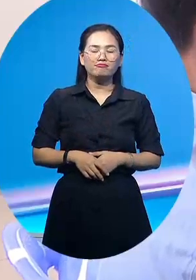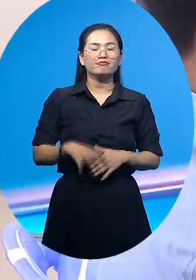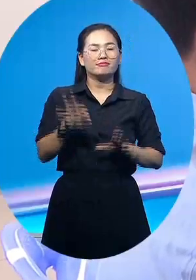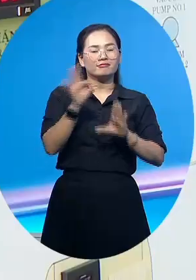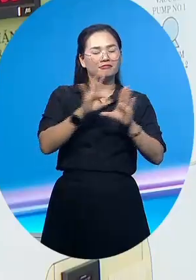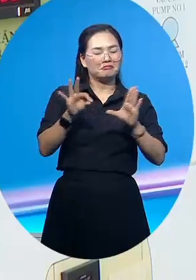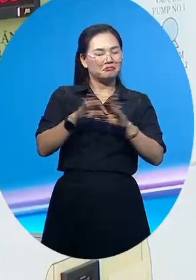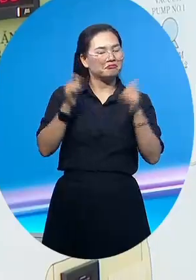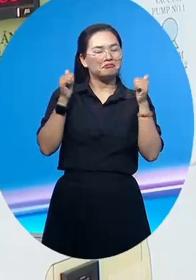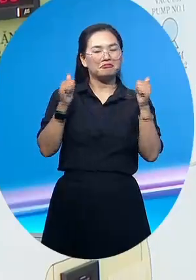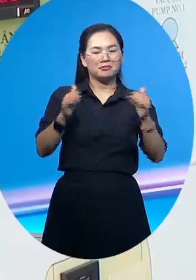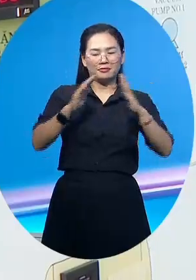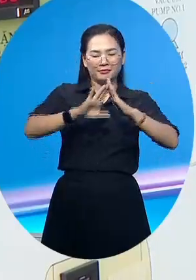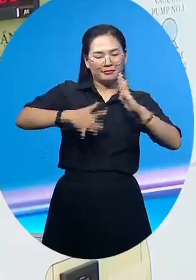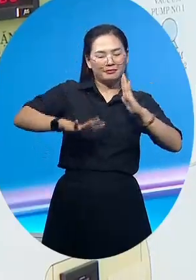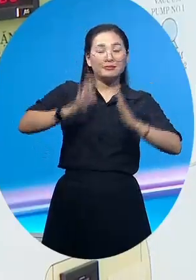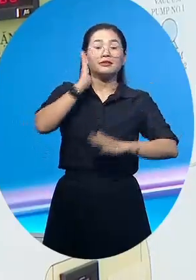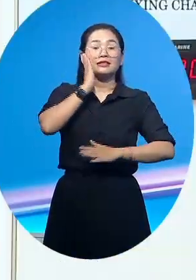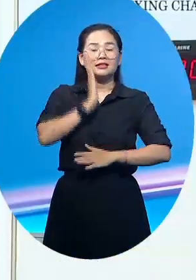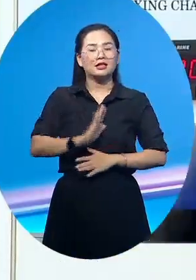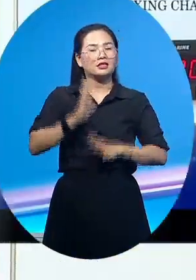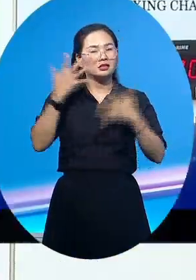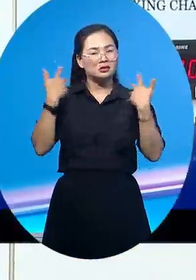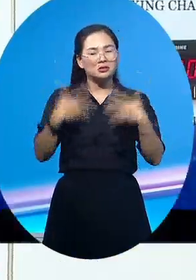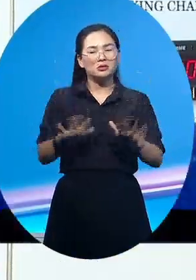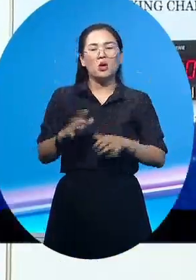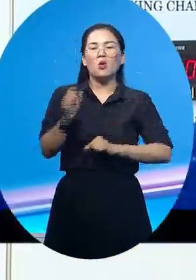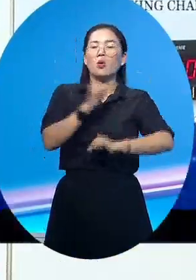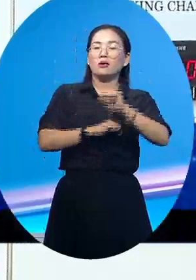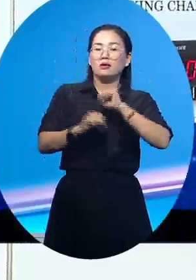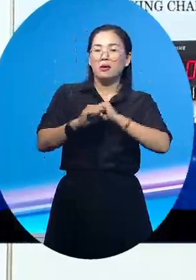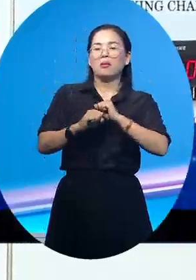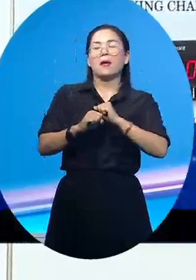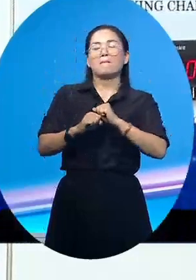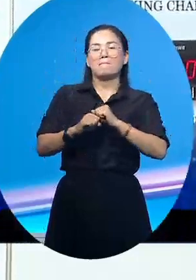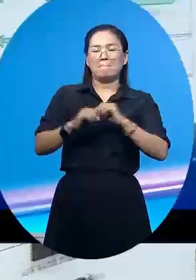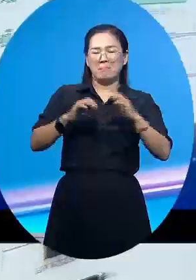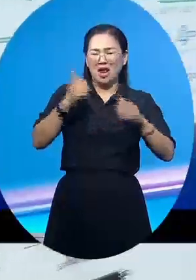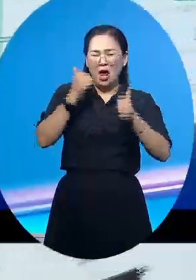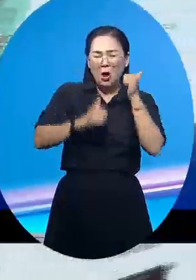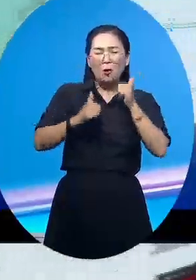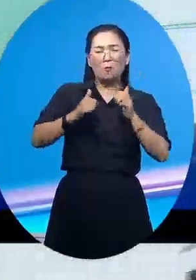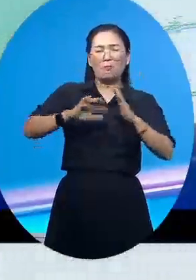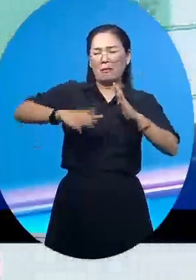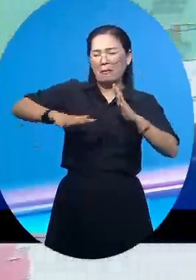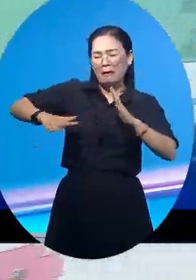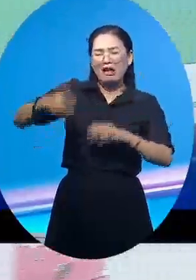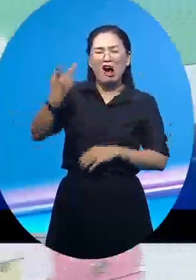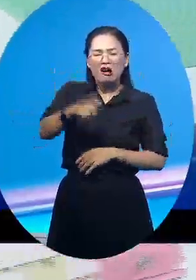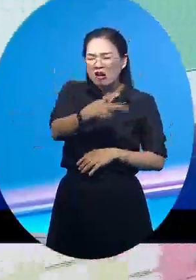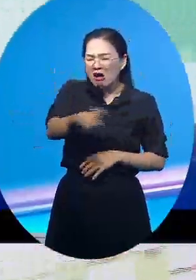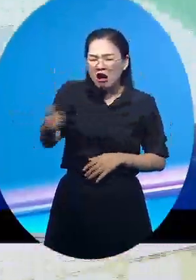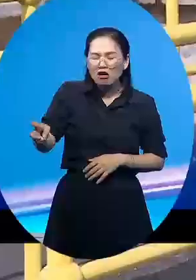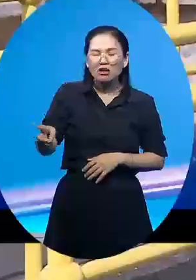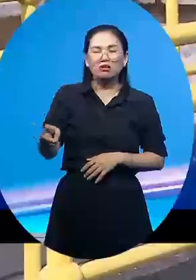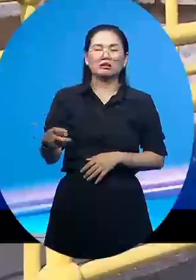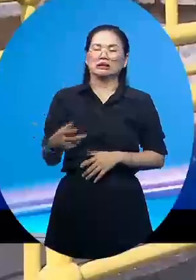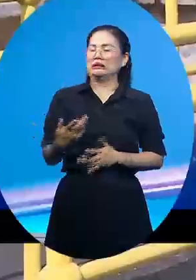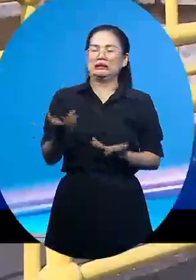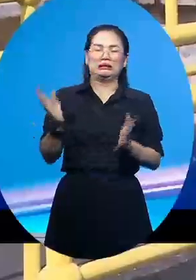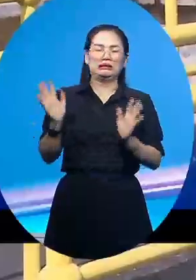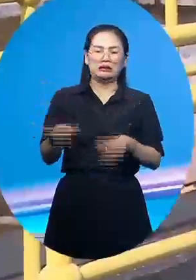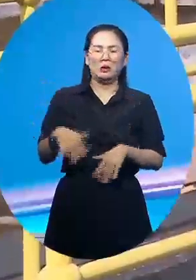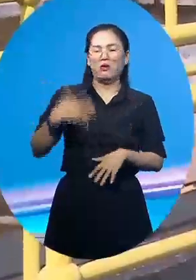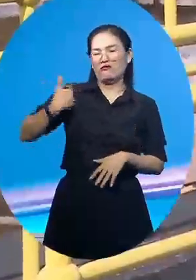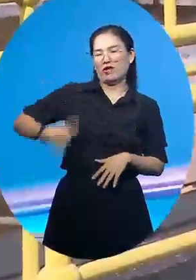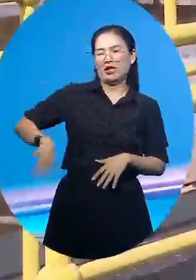thiết kế hoàn chỉnh của một nhà máy lọc nước sạch hoàn chỉnh Nếu không hoạt động máy móc bị xuống cấp sẽ gây lãng phí rất lớn trước mắt cơn bão dữ hệ thống máy móc